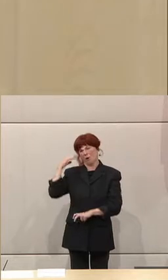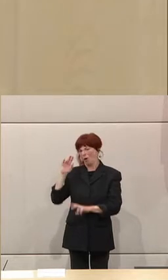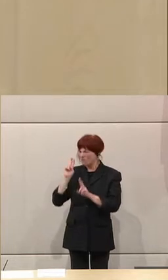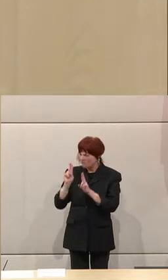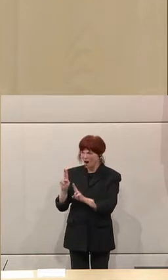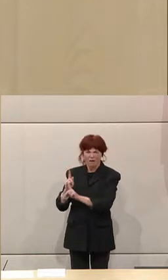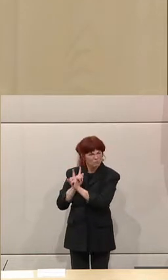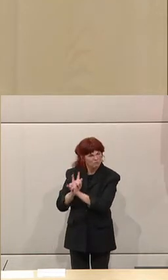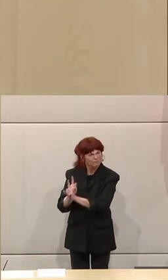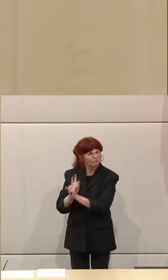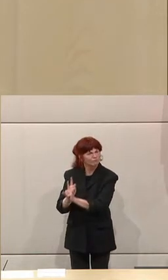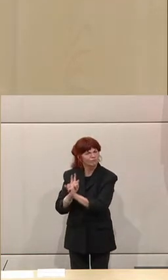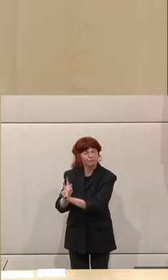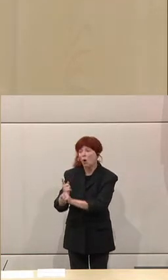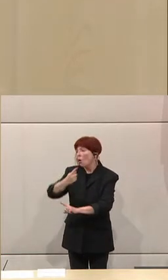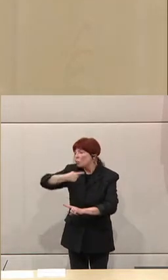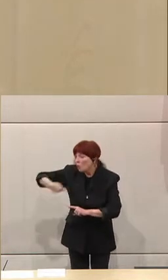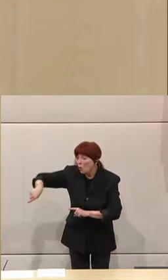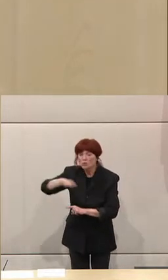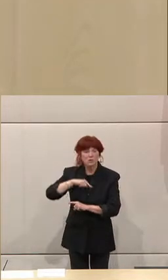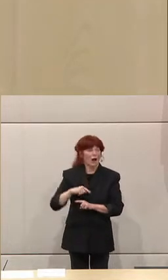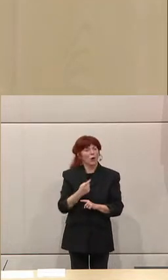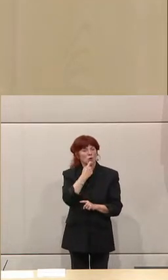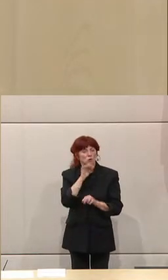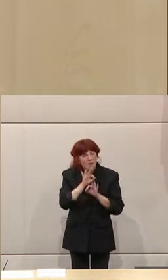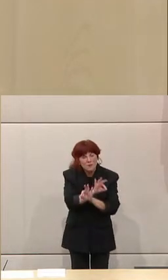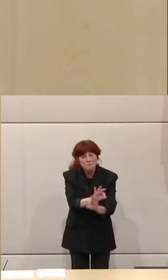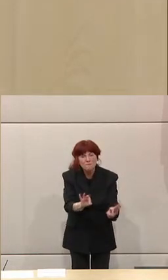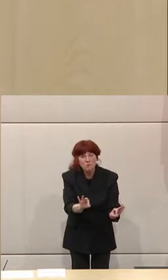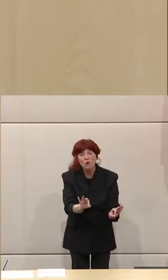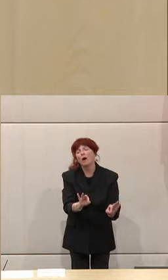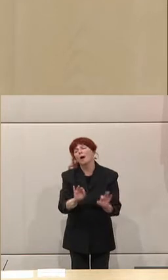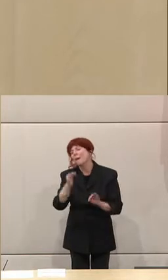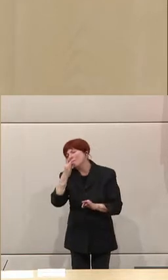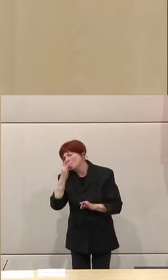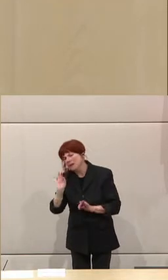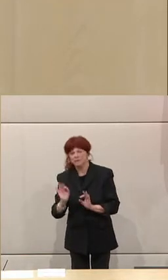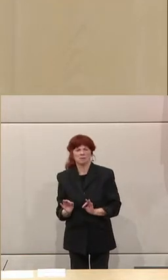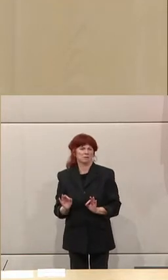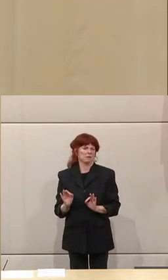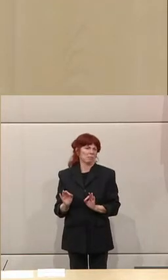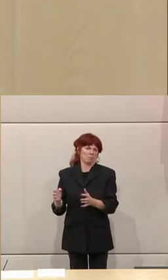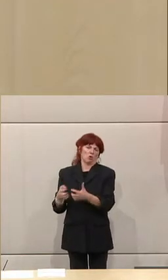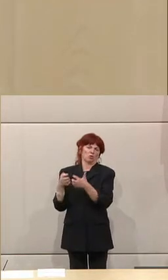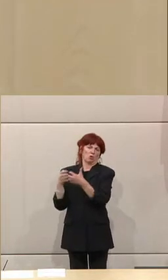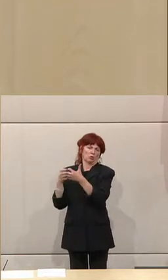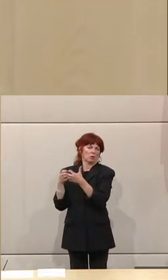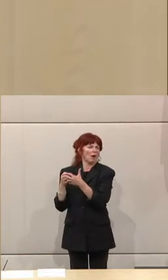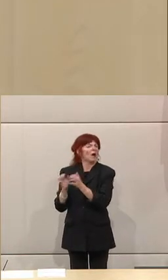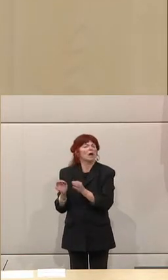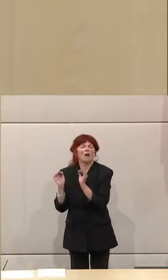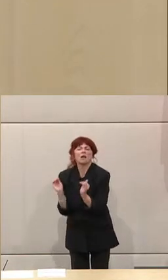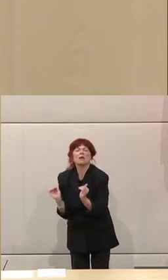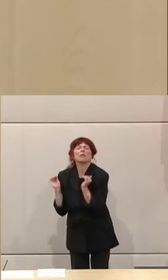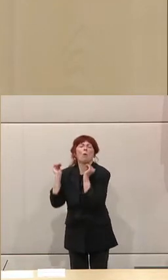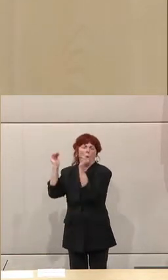oder weniger wirklich für unsere Konsumenten die besten, qualitativ hochwertigsten und regionalen Produkten anbieten können.